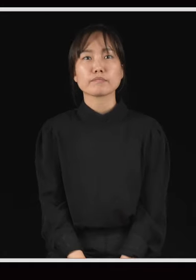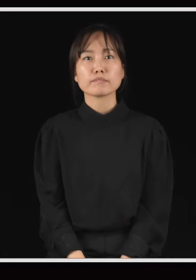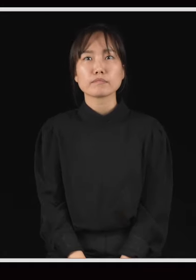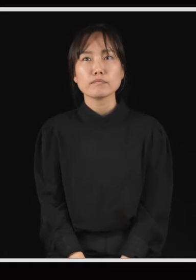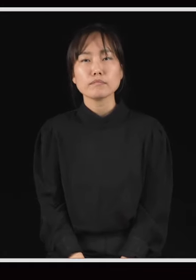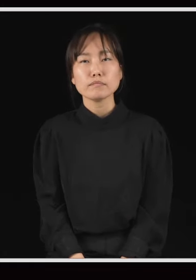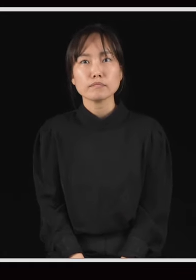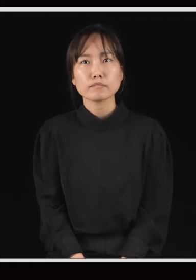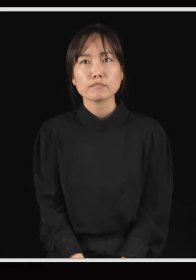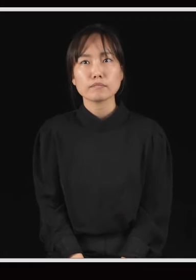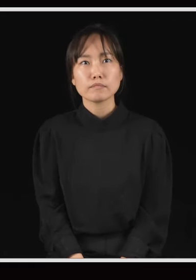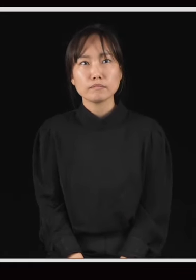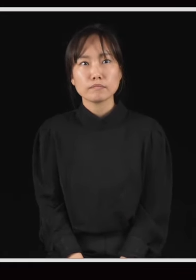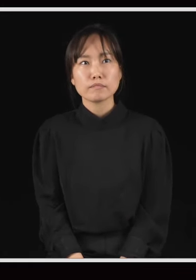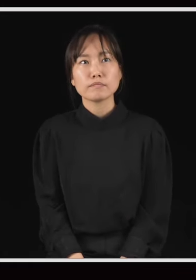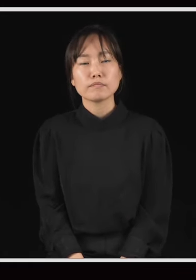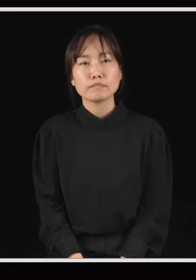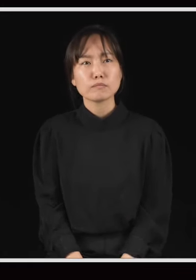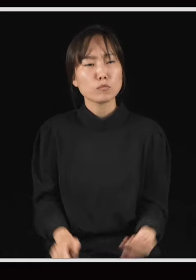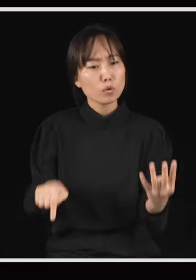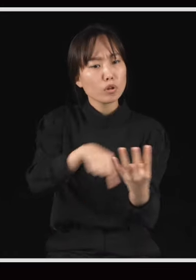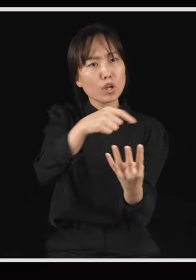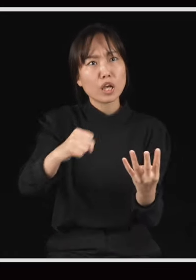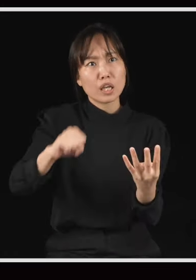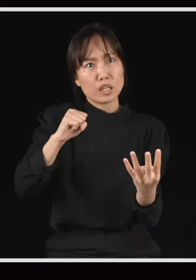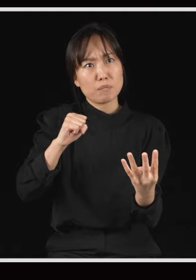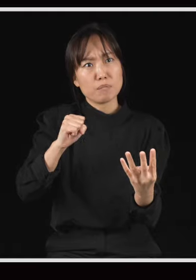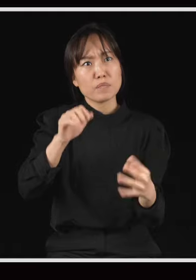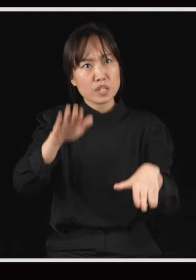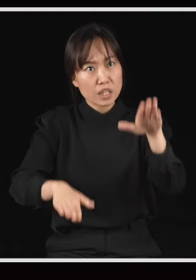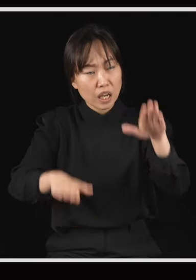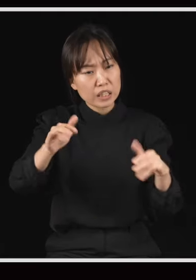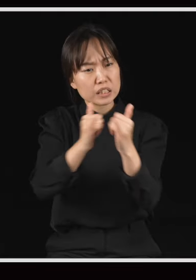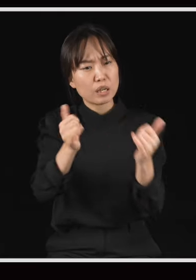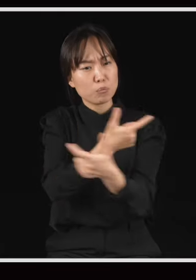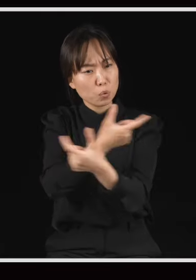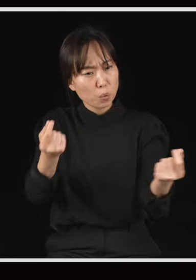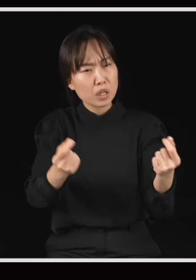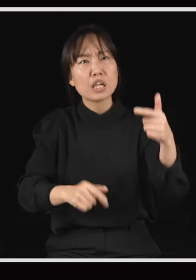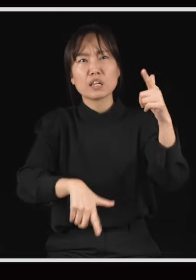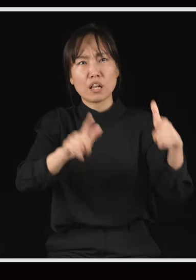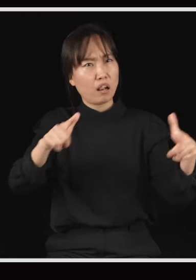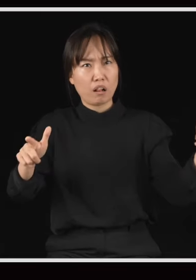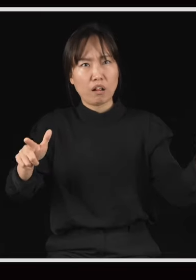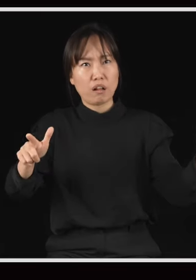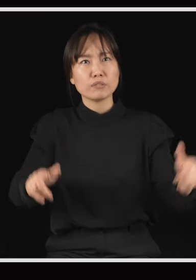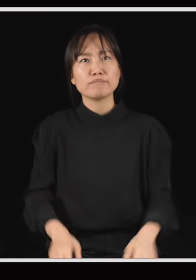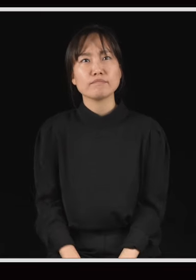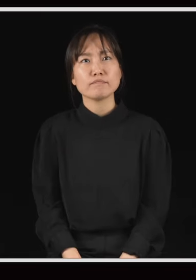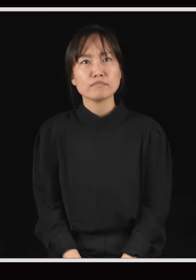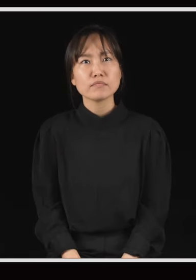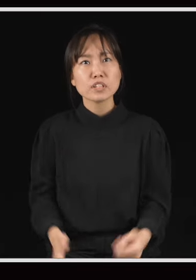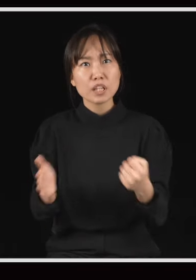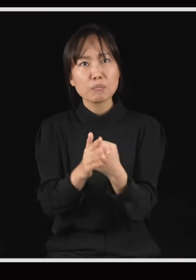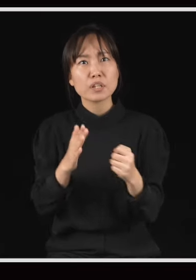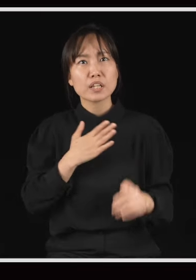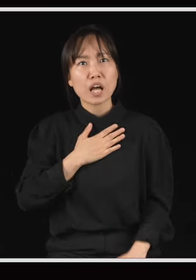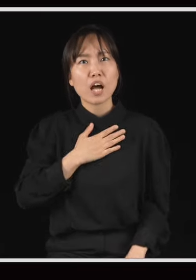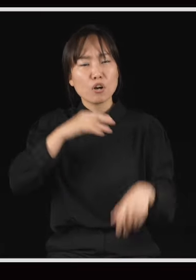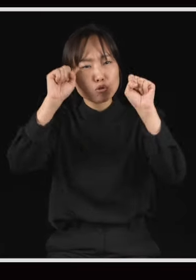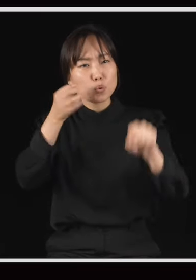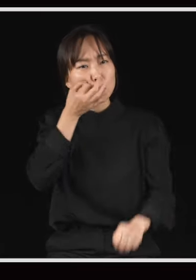균형을 정상 방향으로 풀어줘야 될 필요가 있어요. 근데 그게 사람마다 다 달라요. 그렇기 때문에 저는 운동 동작 알려드리는 걸 별로 좋아하지 않아요. 왜냐하면